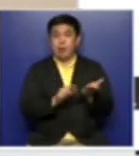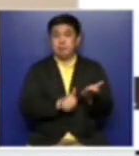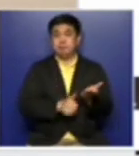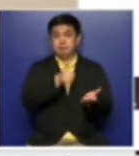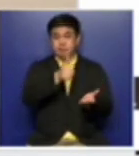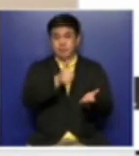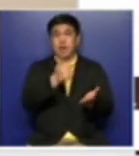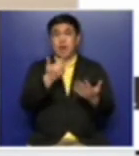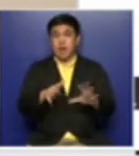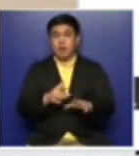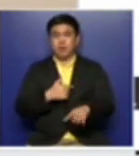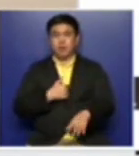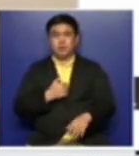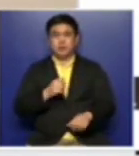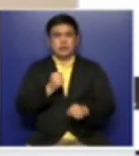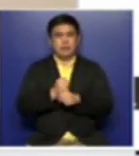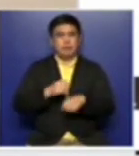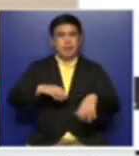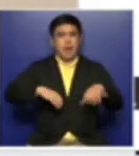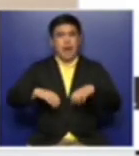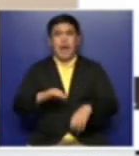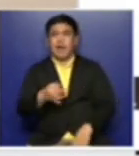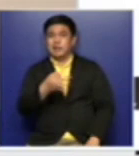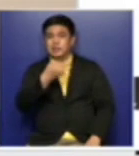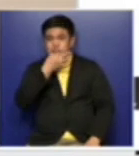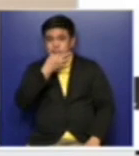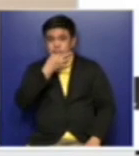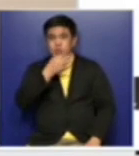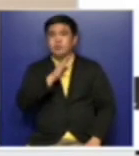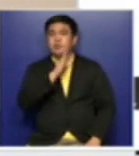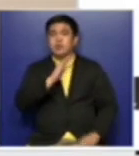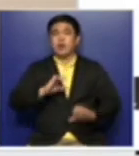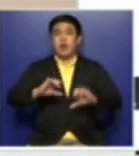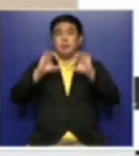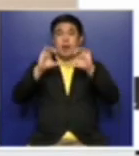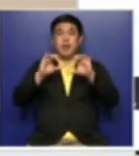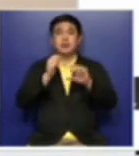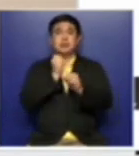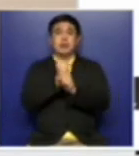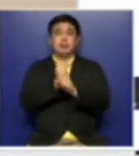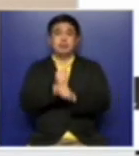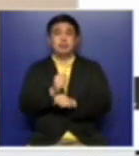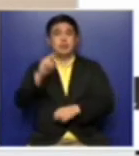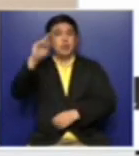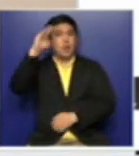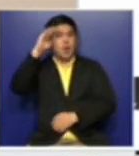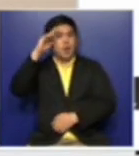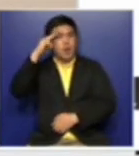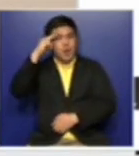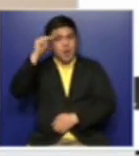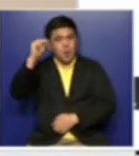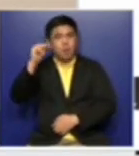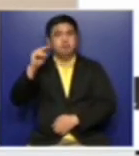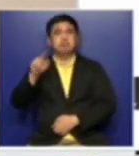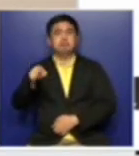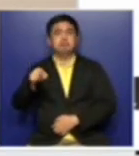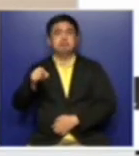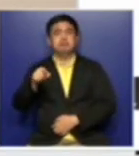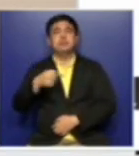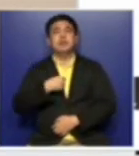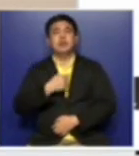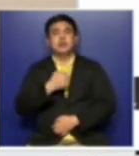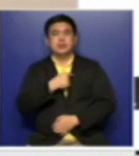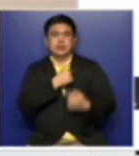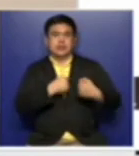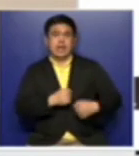ามมาคือองค์ประกอบในการประกอบอาชีพซึ่งหากรัฐบาลภายใต้การนำของพลเอกประยุทธ์จันทร์โอชามีความจริงใจ